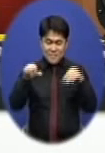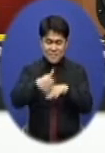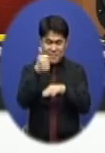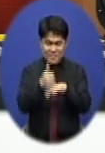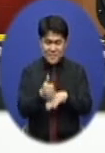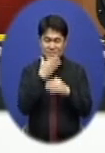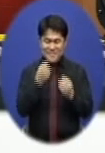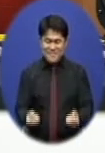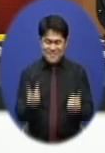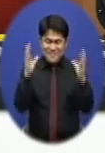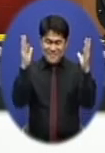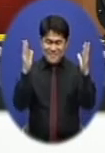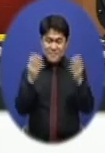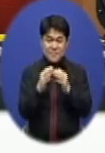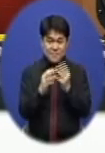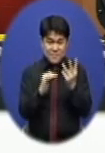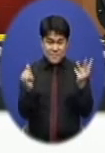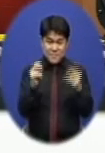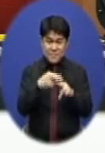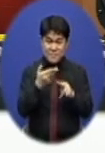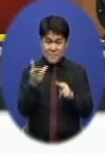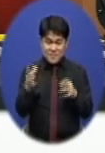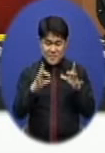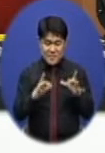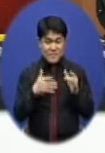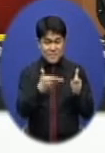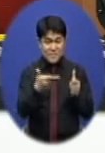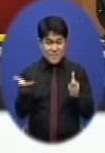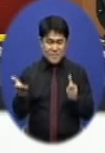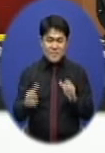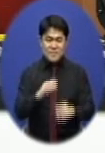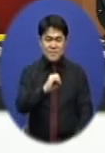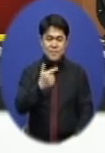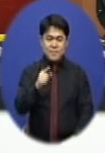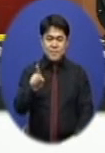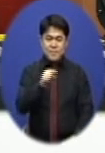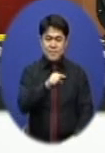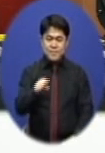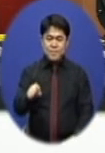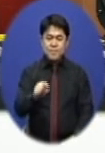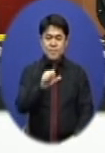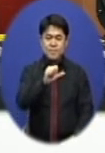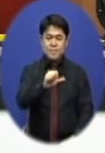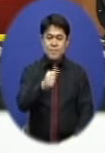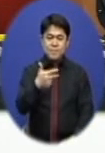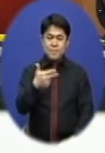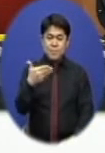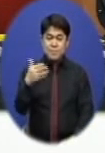네, 축하드립니다. 네. 세 분 선물은요? 네, CD를 보내드리겠습니다. 061로 시작됩니다. 네.